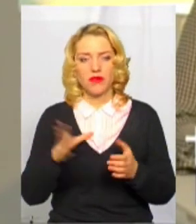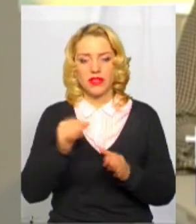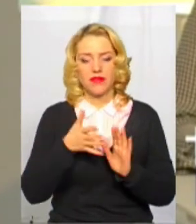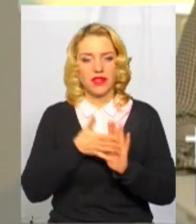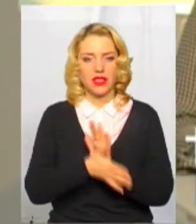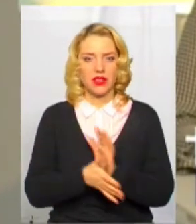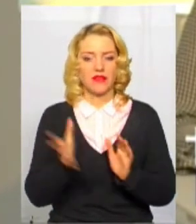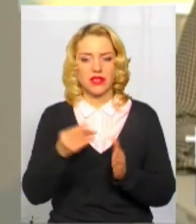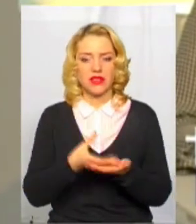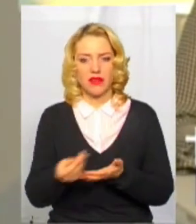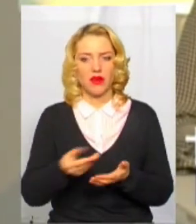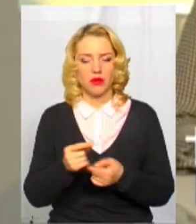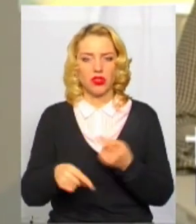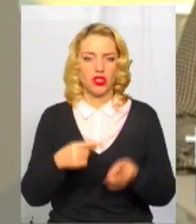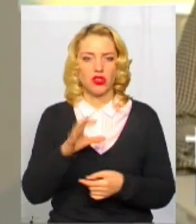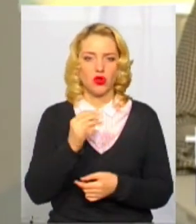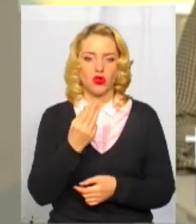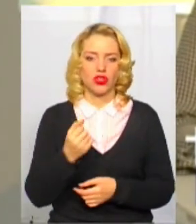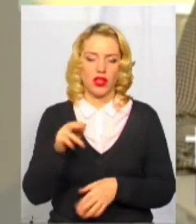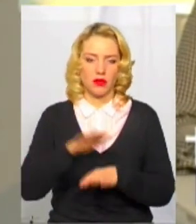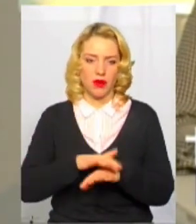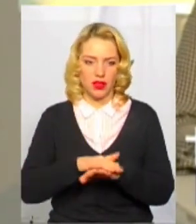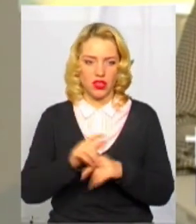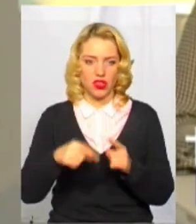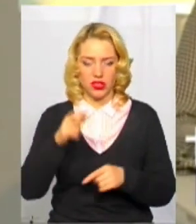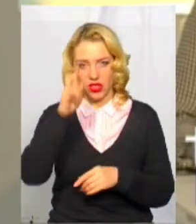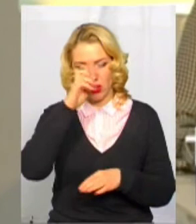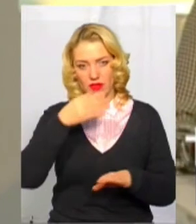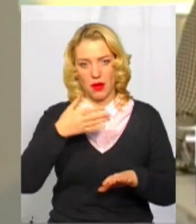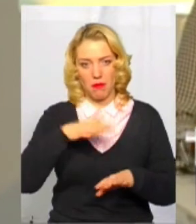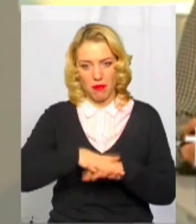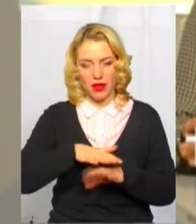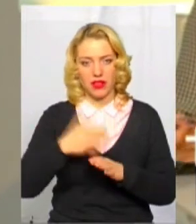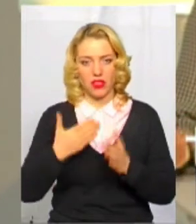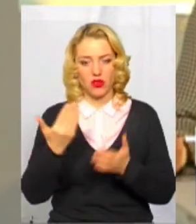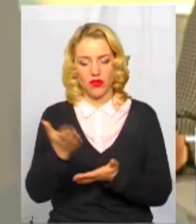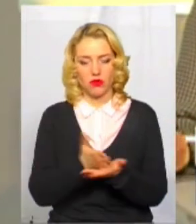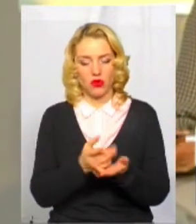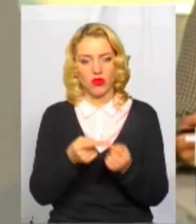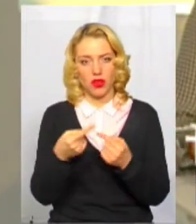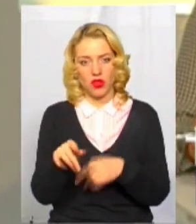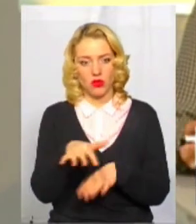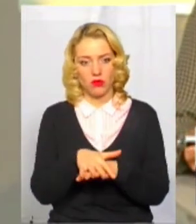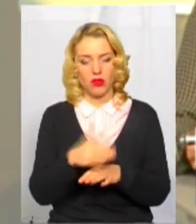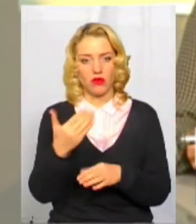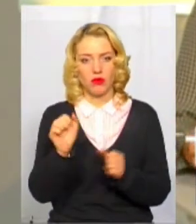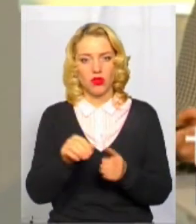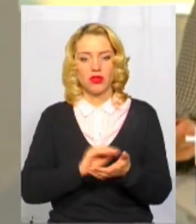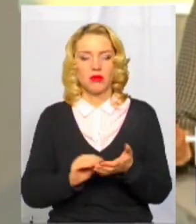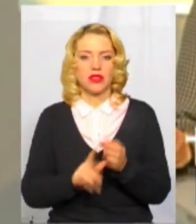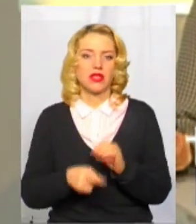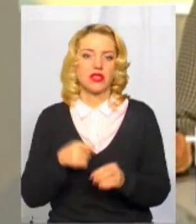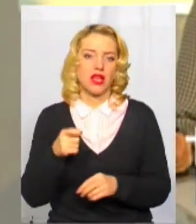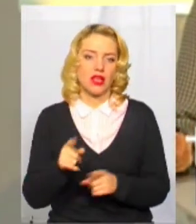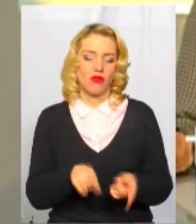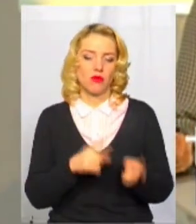витрати, виплати проходять через Ощадбанк, через державний банк. В разі, якщо ви обслуговуєтесь в іншому банку, ви можете написати заяву